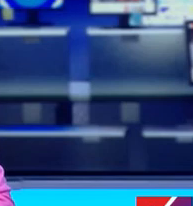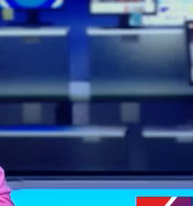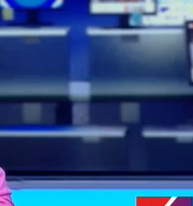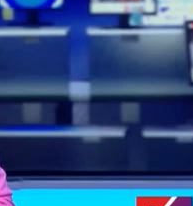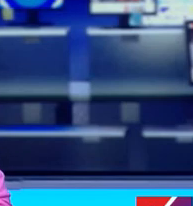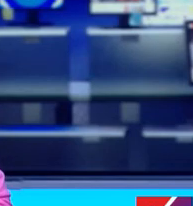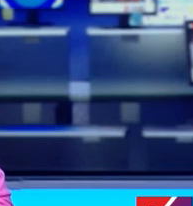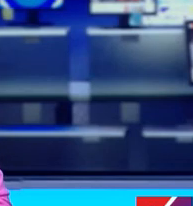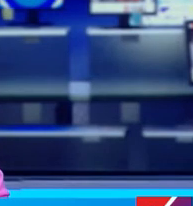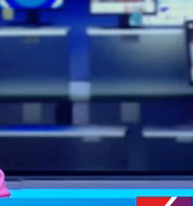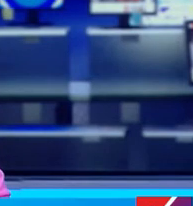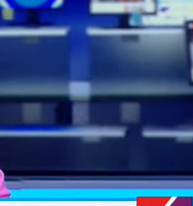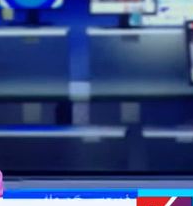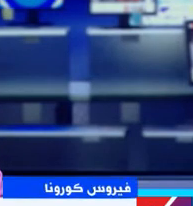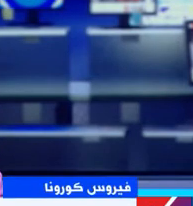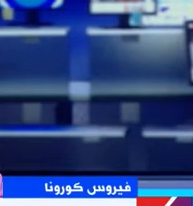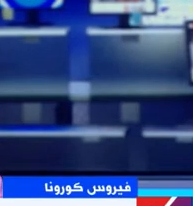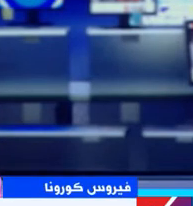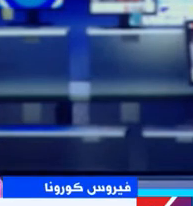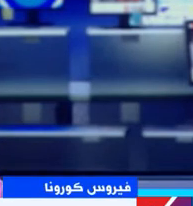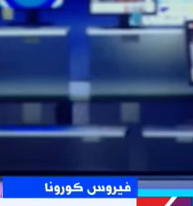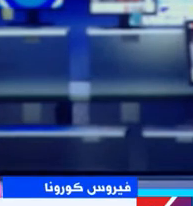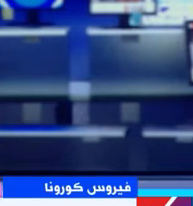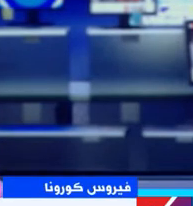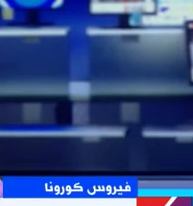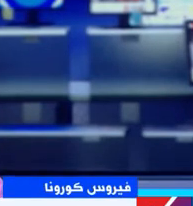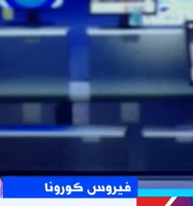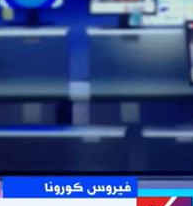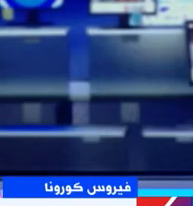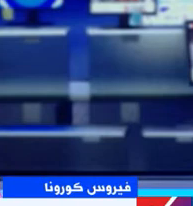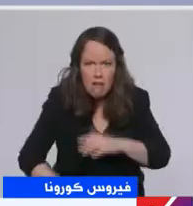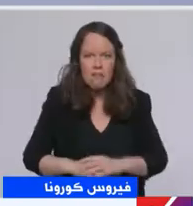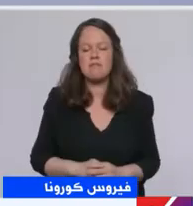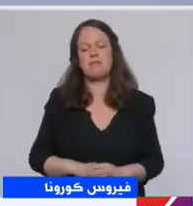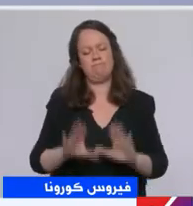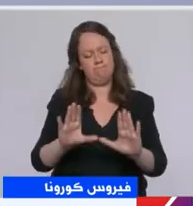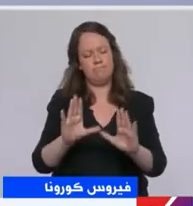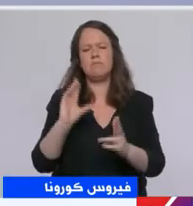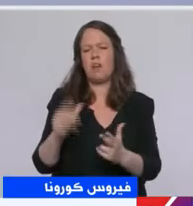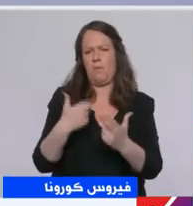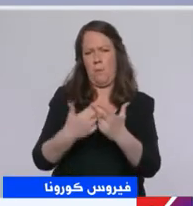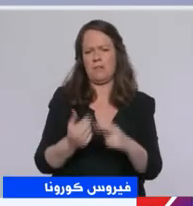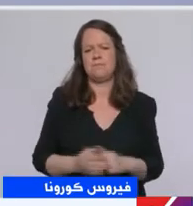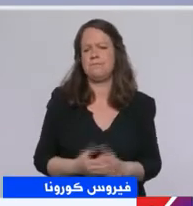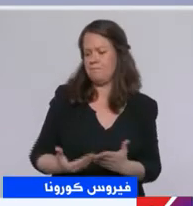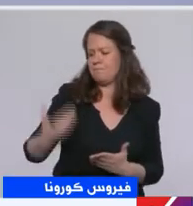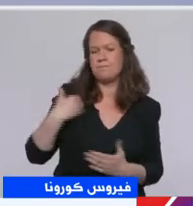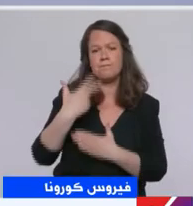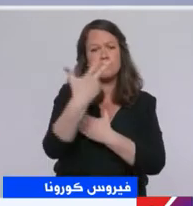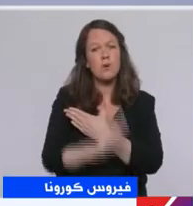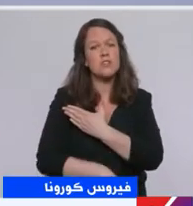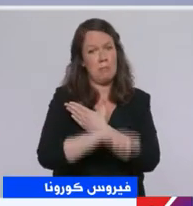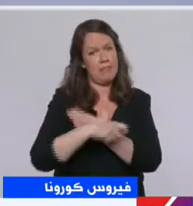قال جابرييل أتال المتحدث باسم الحكومة الفرنسية أن ما يصل إلى 16 منطقة لا يزال الوضع الوبائي